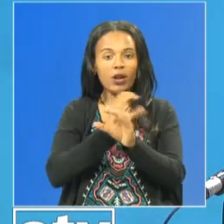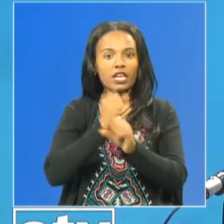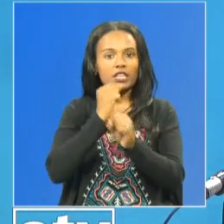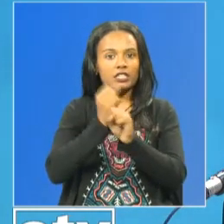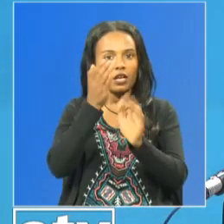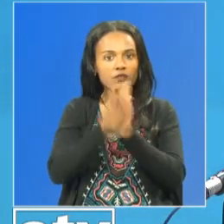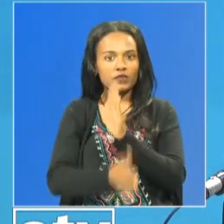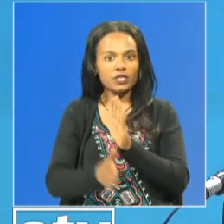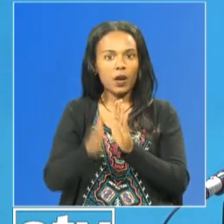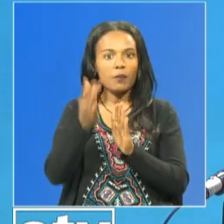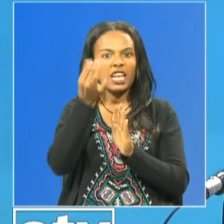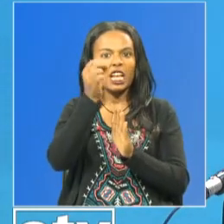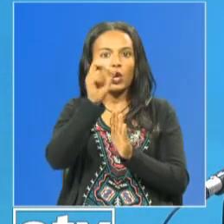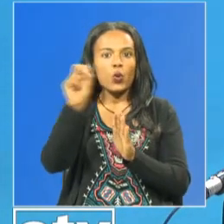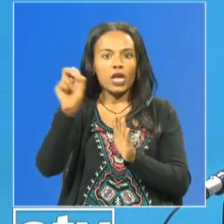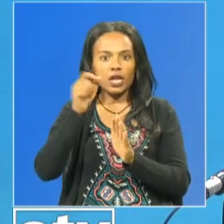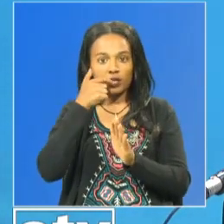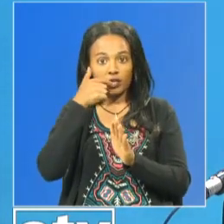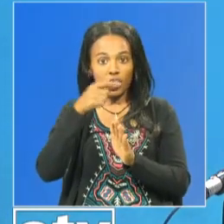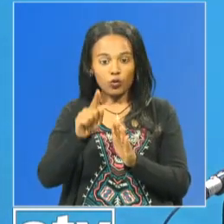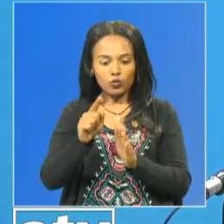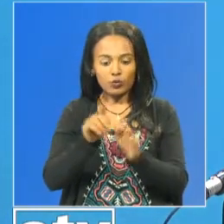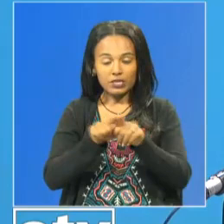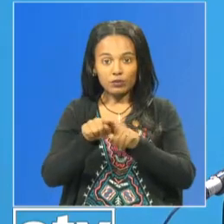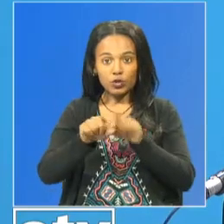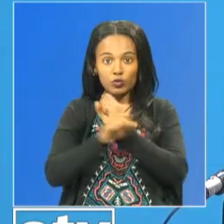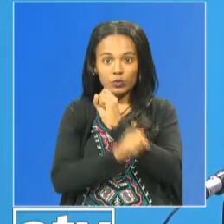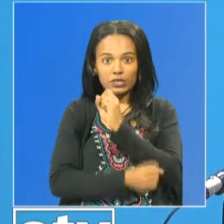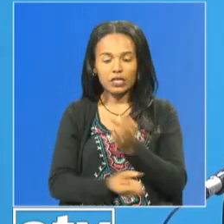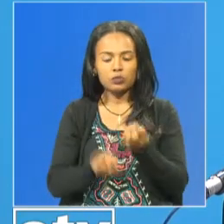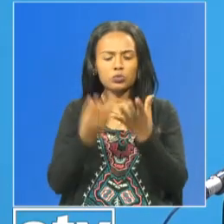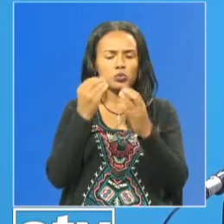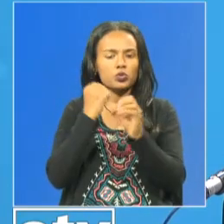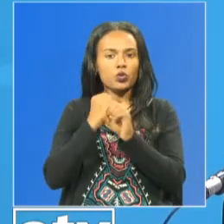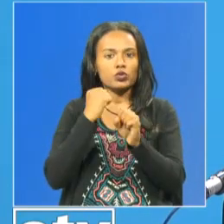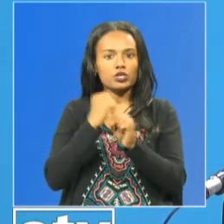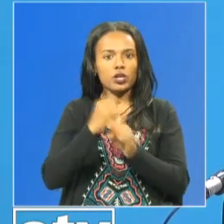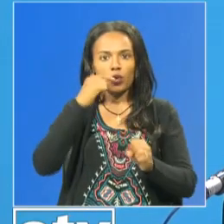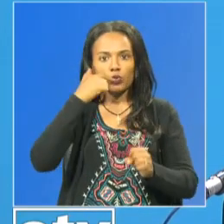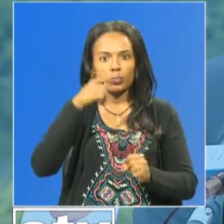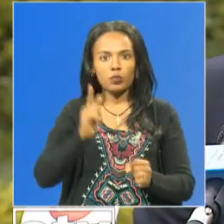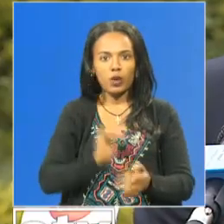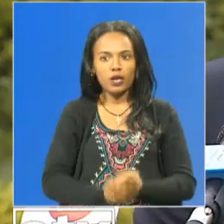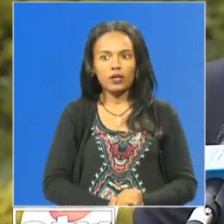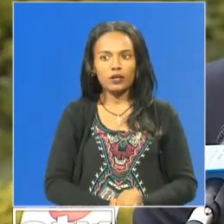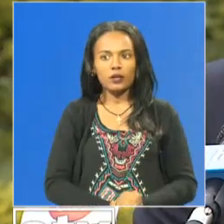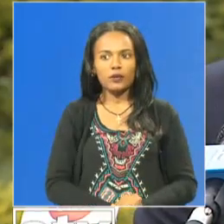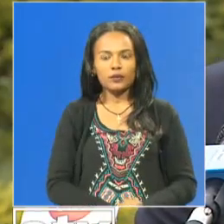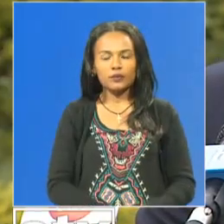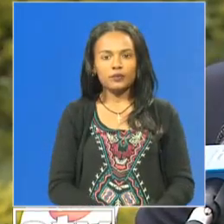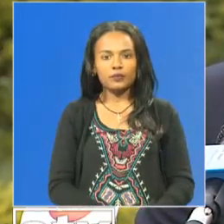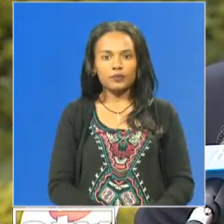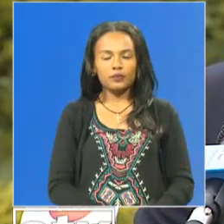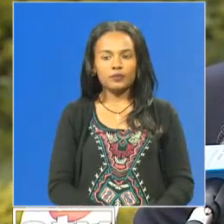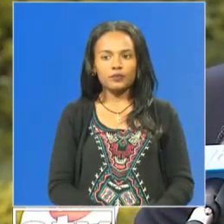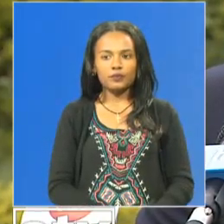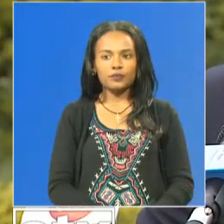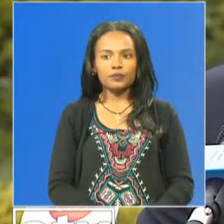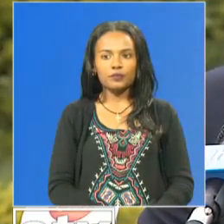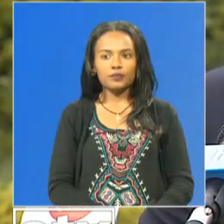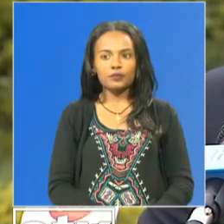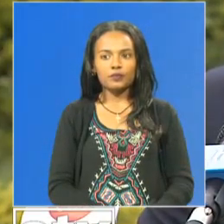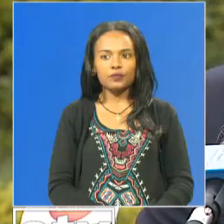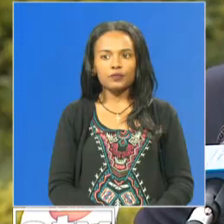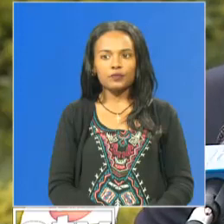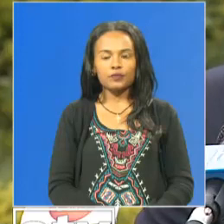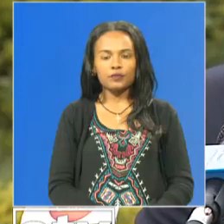አስፈጻሚ ሊዌይ እንደገለጹት በስምምነቱ መሰረት በርካታ ስራዎች ይከናወናሉ ብለዋል። We hope the Ministry of Mining